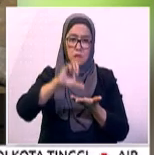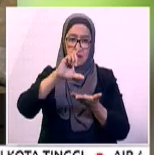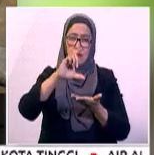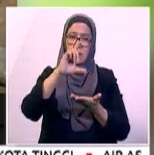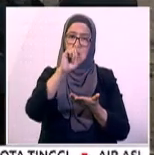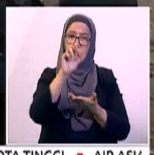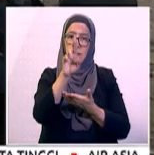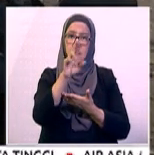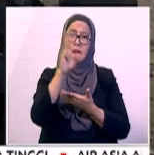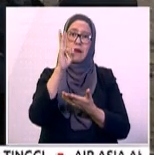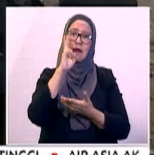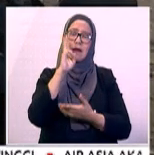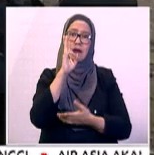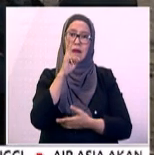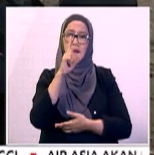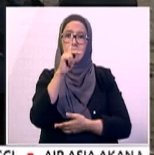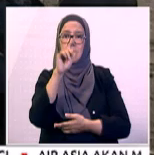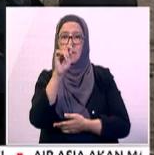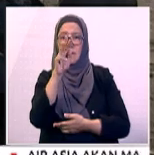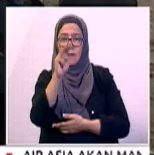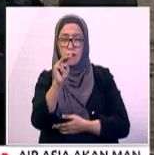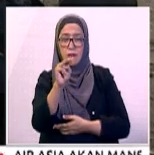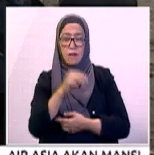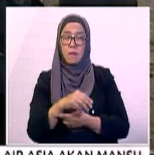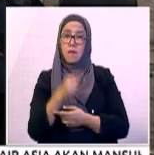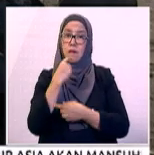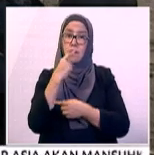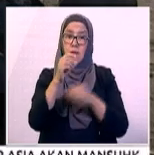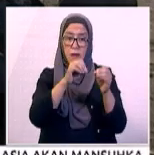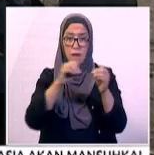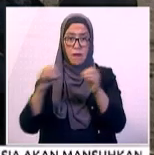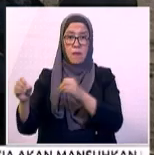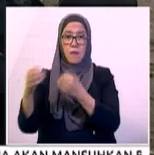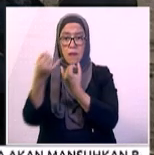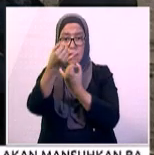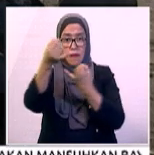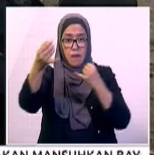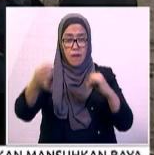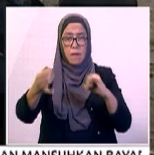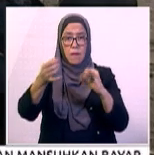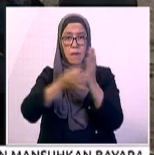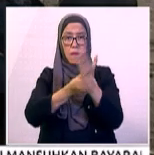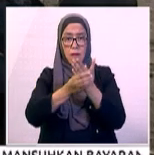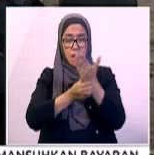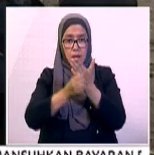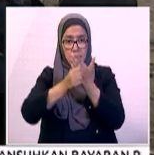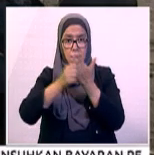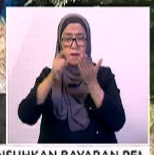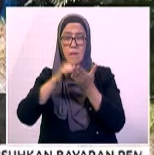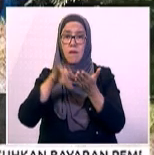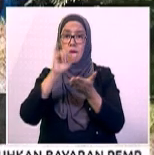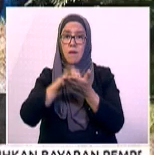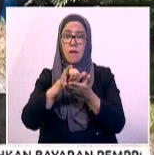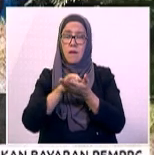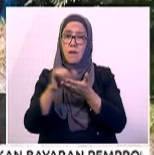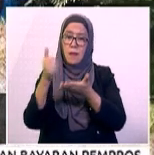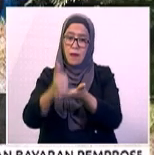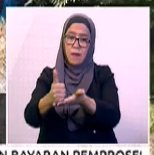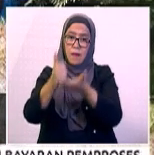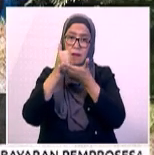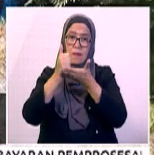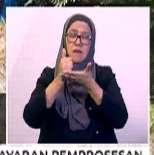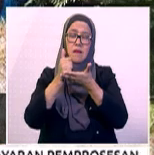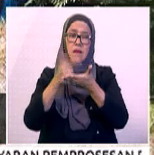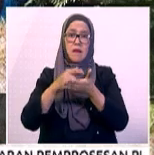Datuk Muhammad Kamarudin Maddin berkata, operasi Jabatan Siasatan Jenayah Narkotik JSJN Johor itu dibantu pasukan